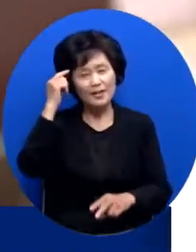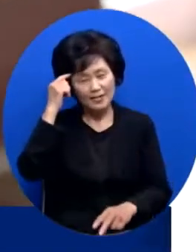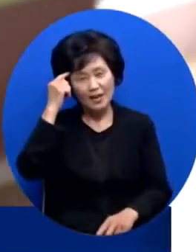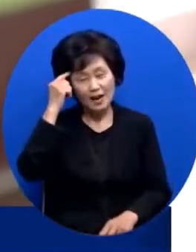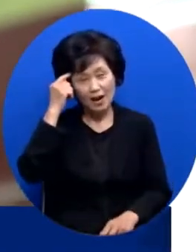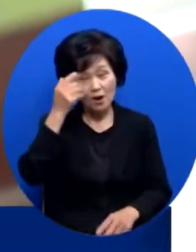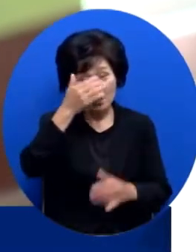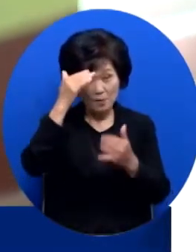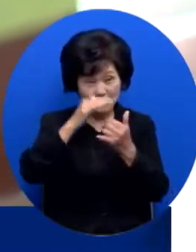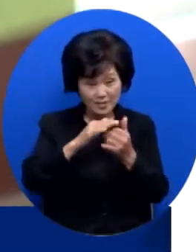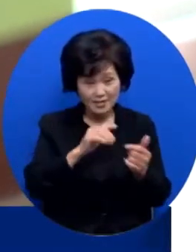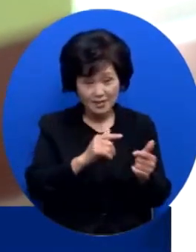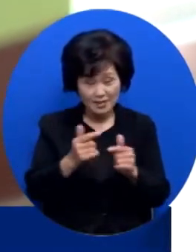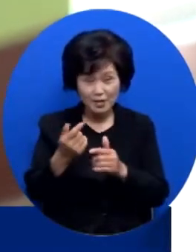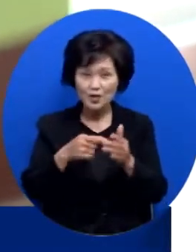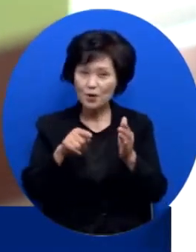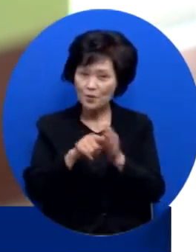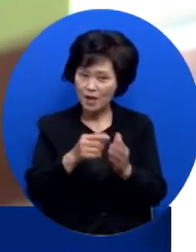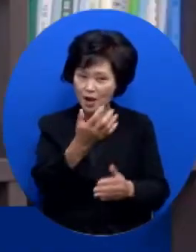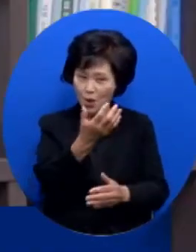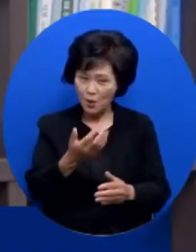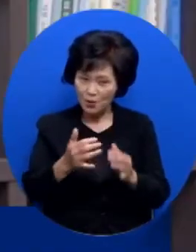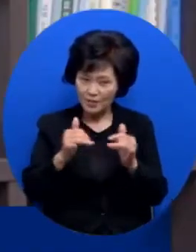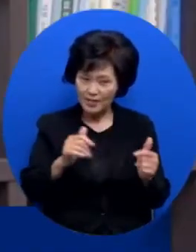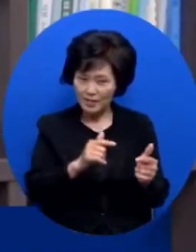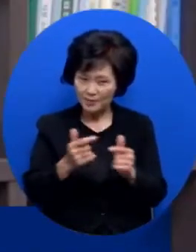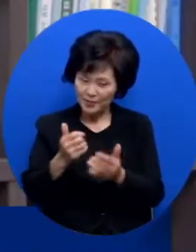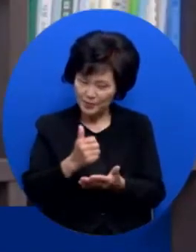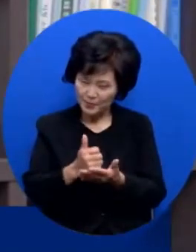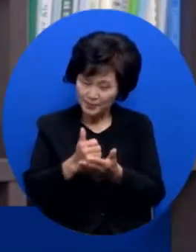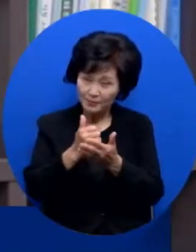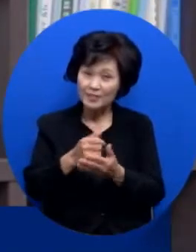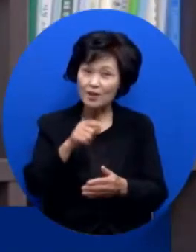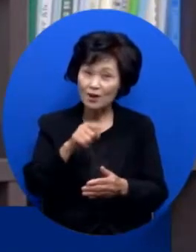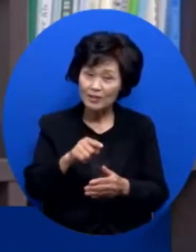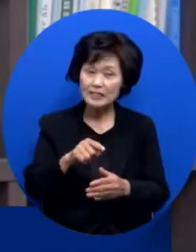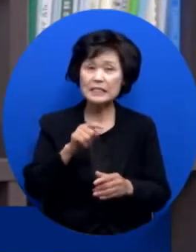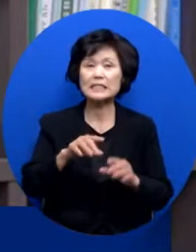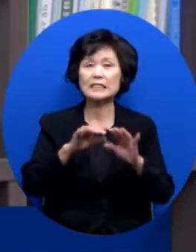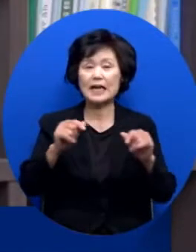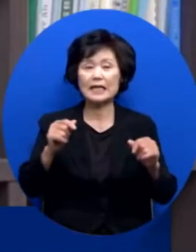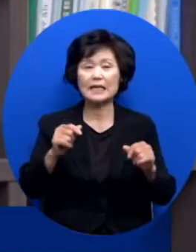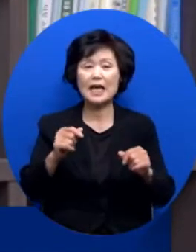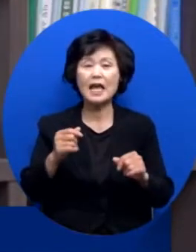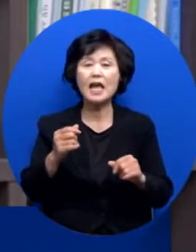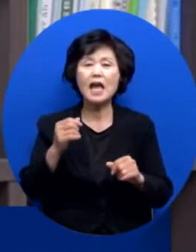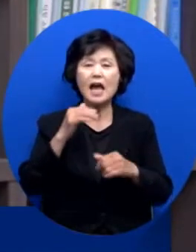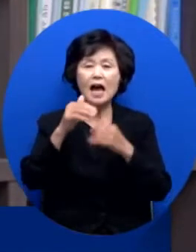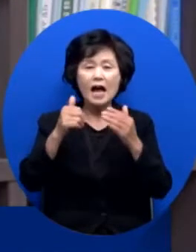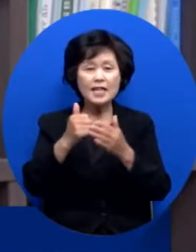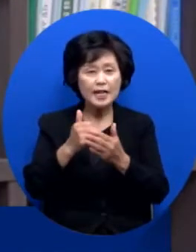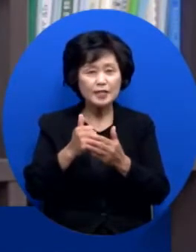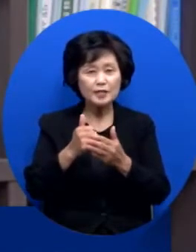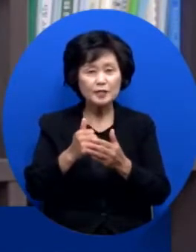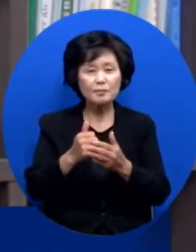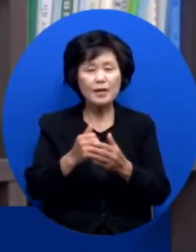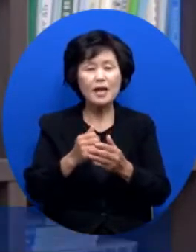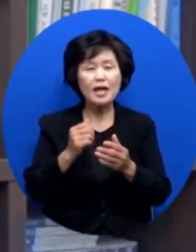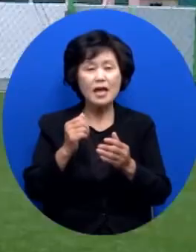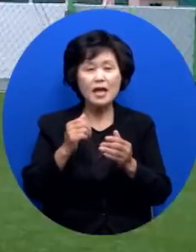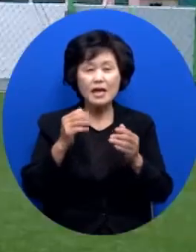우리가 이주민들을 섬기는 것이 하나님께서 이 땅의 교회들을 새롭게 세우시는 일이 아닌가 생각하여 이 일을 하게